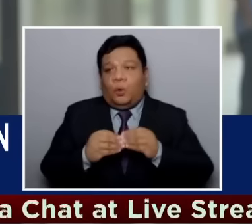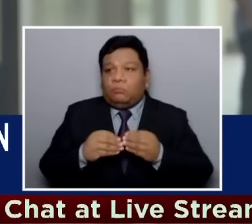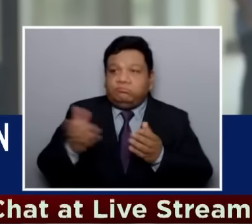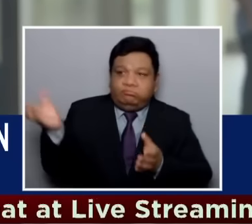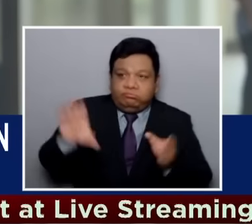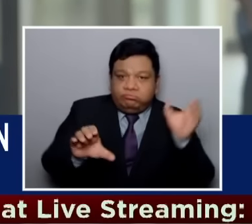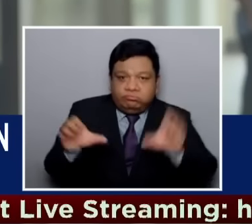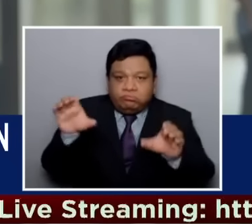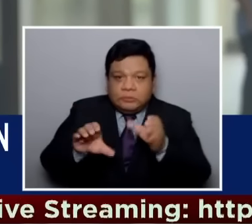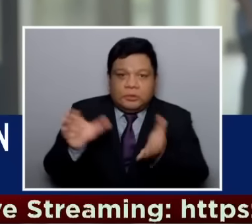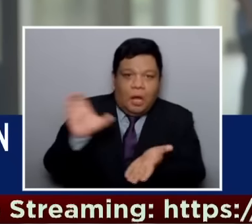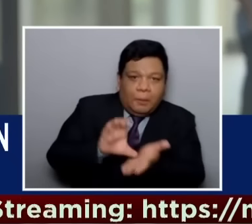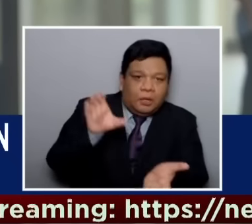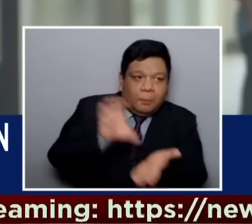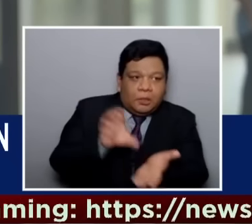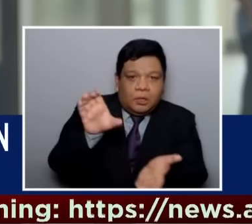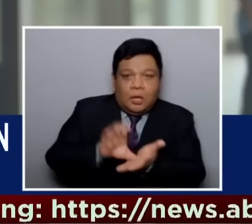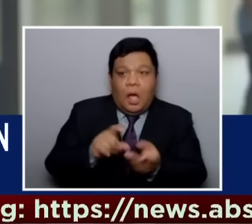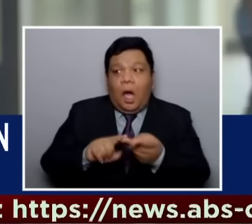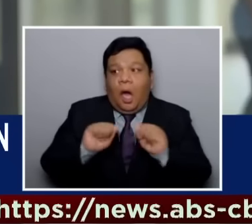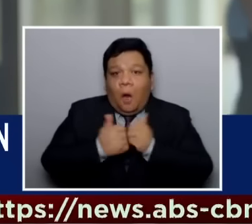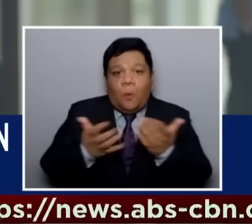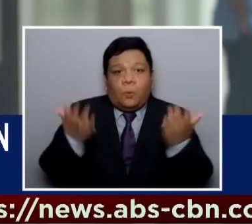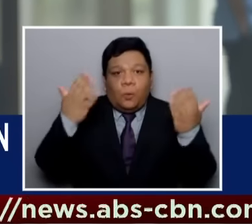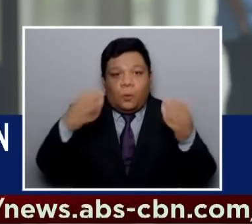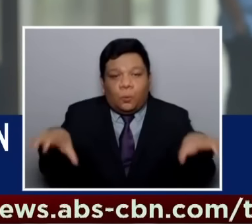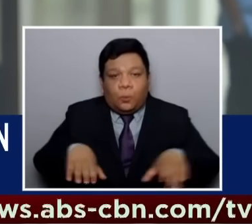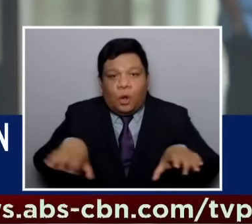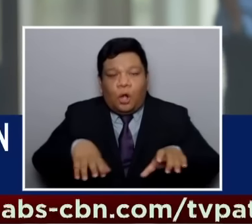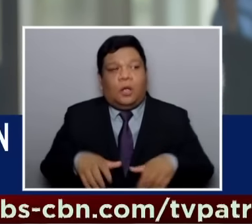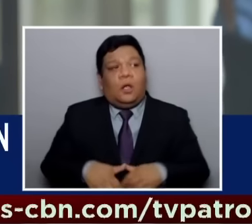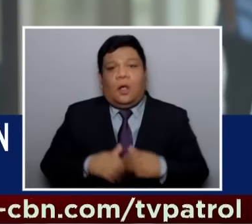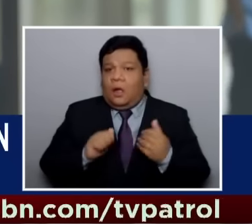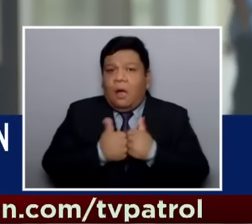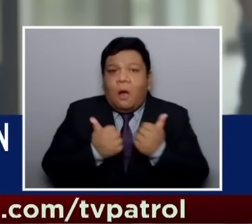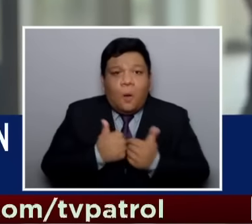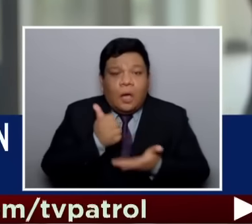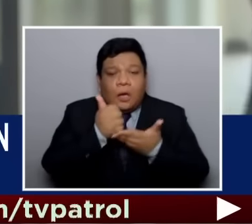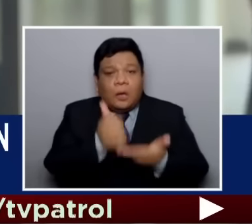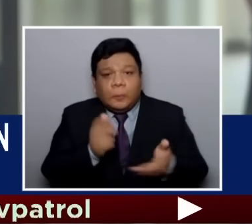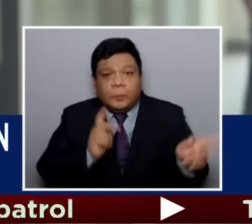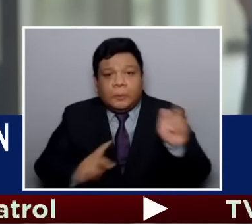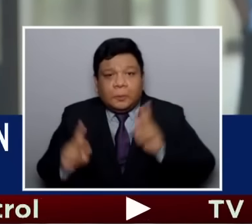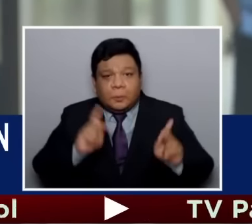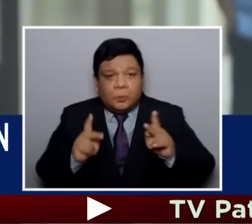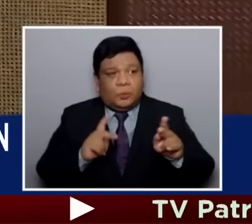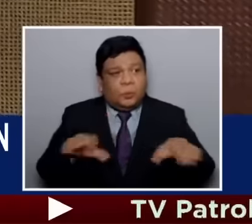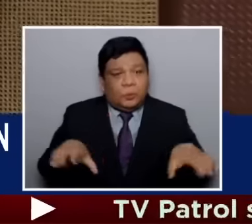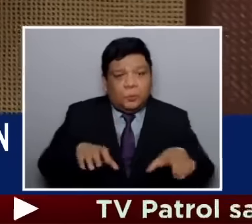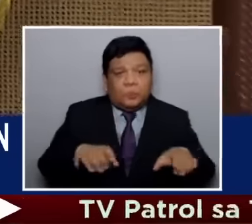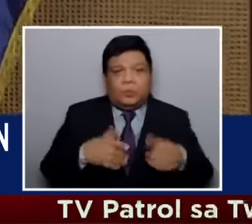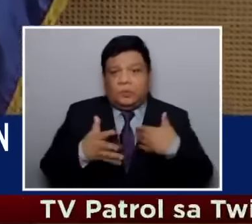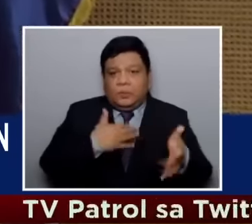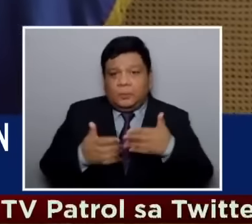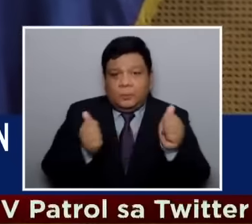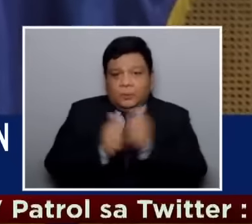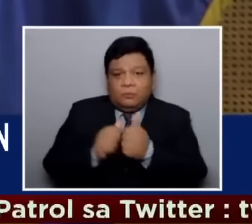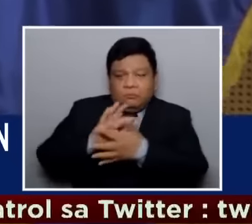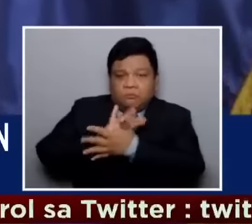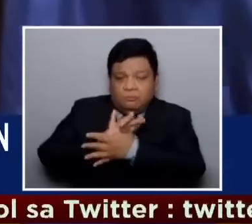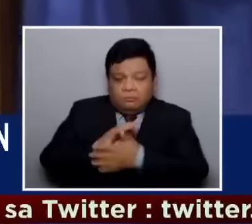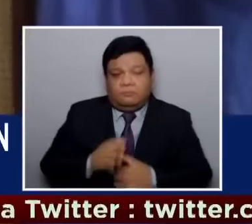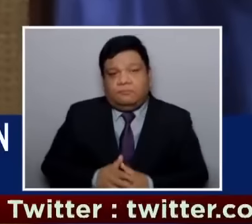hanap buhay, paano natin natutulungan ang mga manggagawa sa kabila ng patuloy na umiiral na pandemya. Ayaw pangunahan